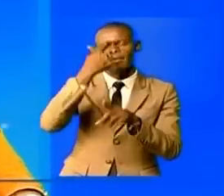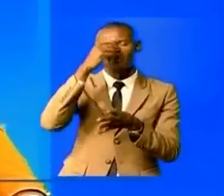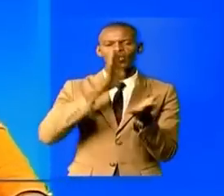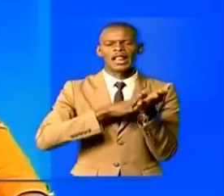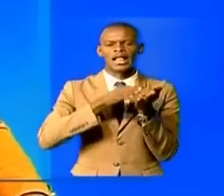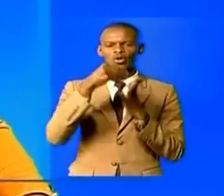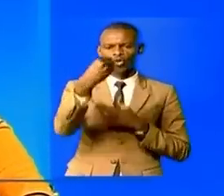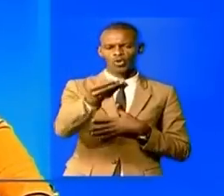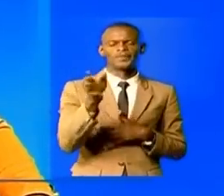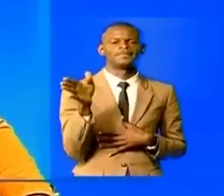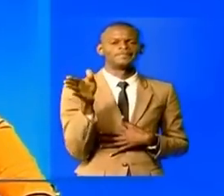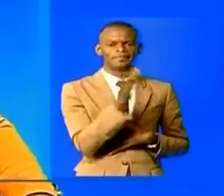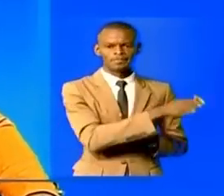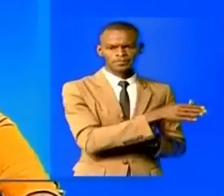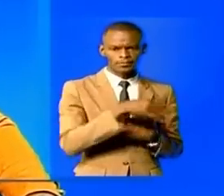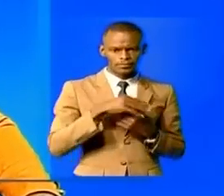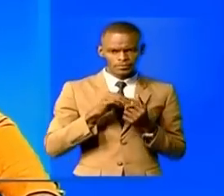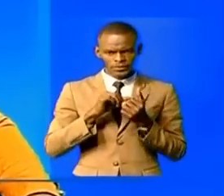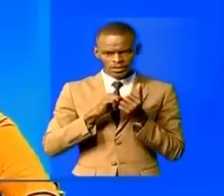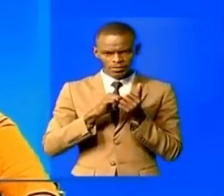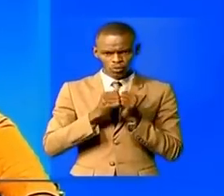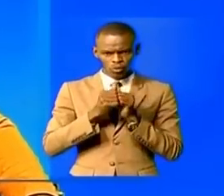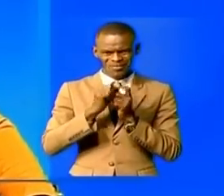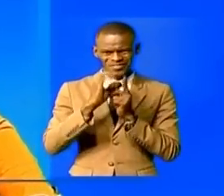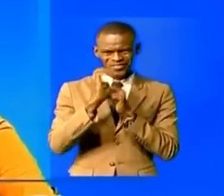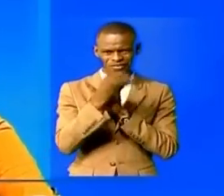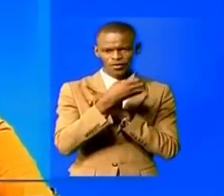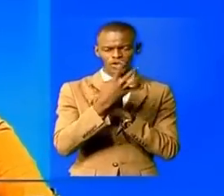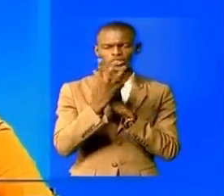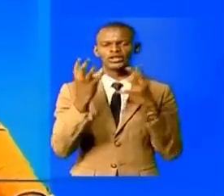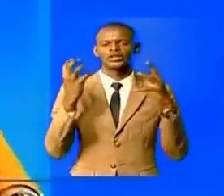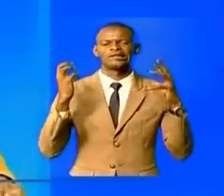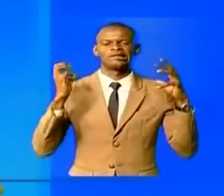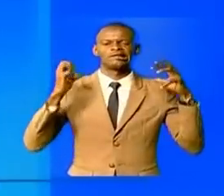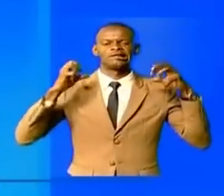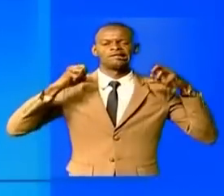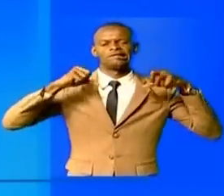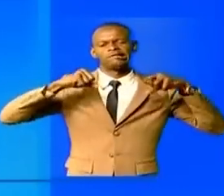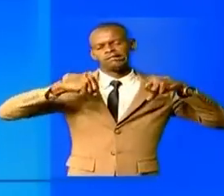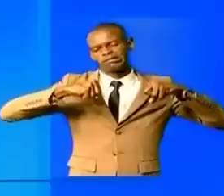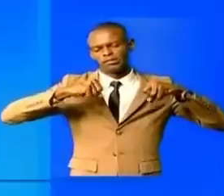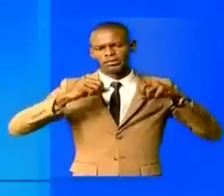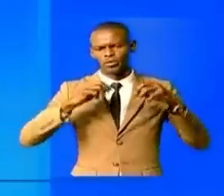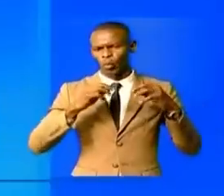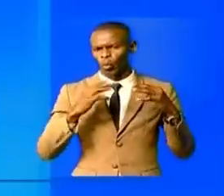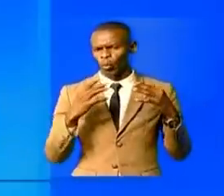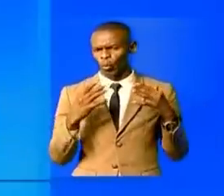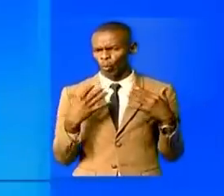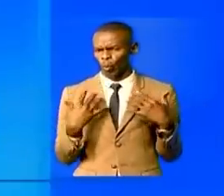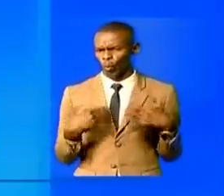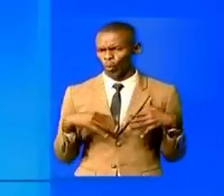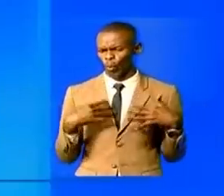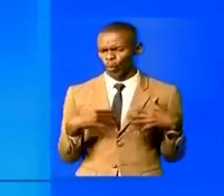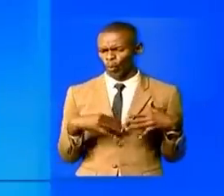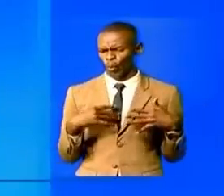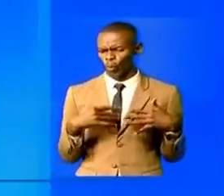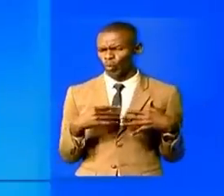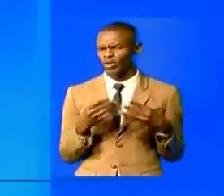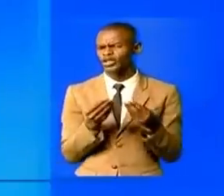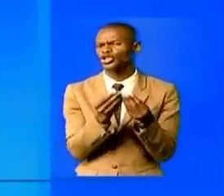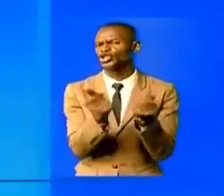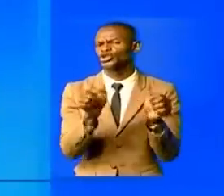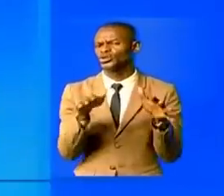de l'environnement, la sécheresse et la désertification s'amplifient. Quelle solution apporter à ce problème? Quelques experts